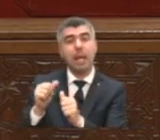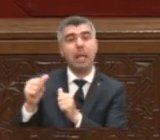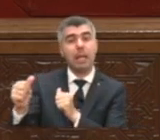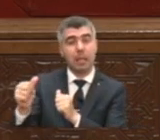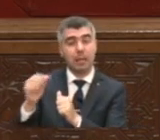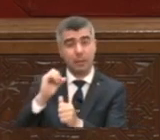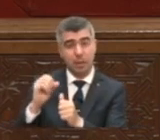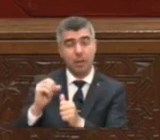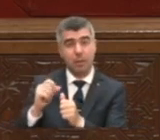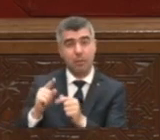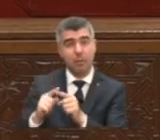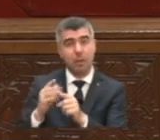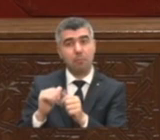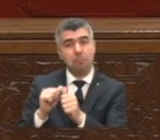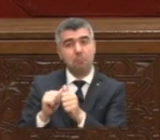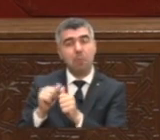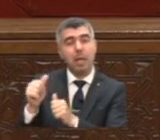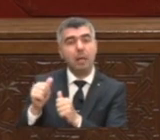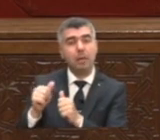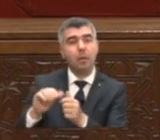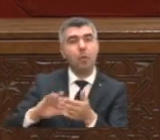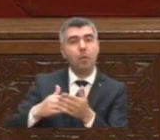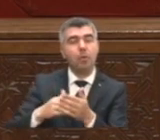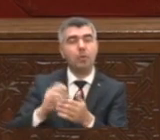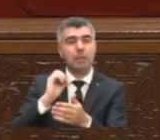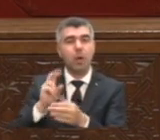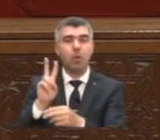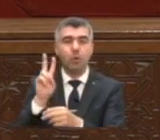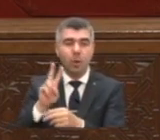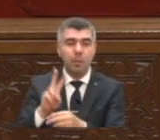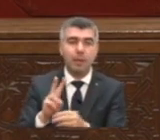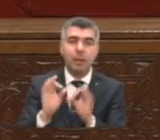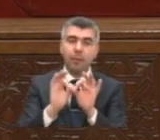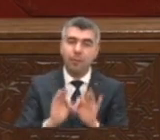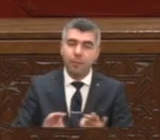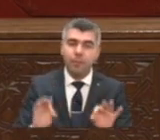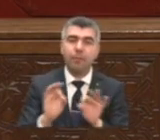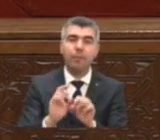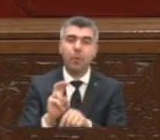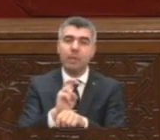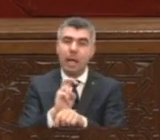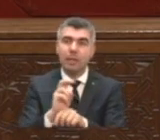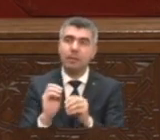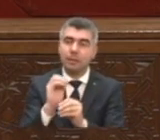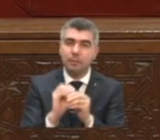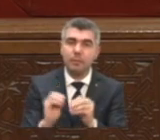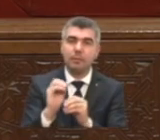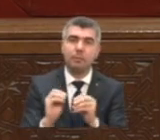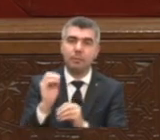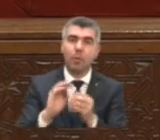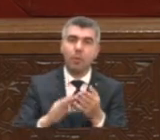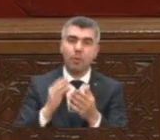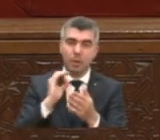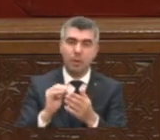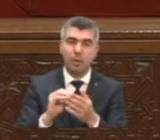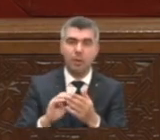العتيقة باش يخرجوا ويمشوا واحد المدينة ويبداو يتسناو المركوب واش كاين واش ما كاينش، والأسعار غادية وتترتفع، وهذا الشيء كله عنده